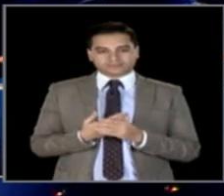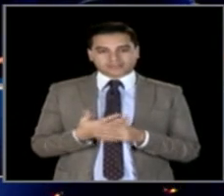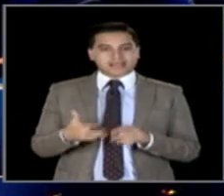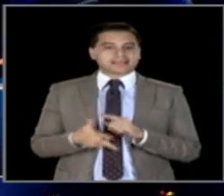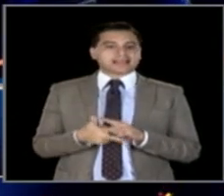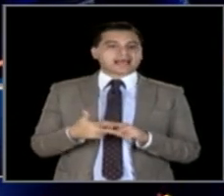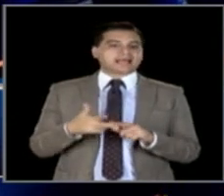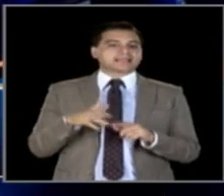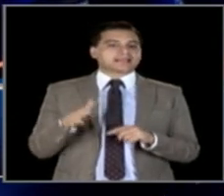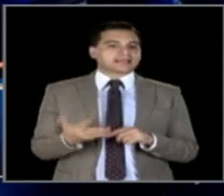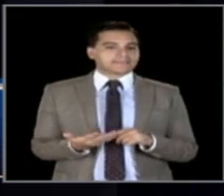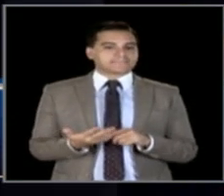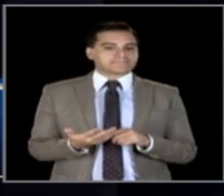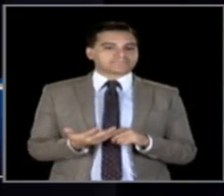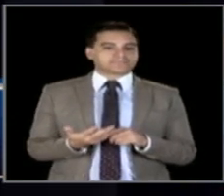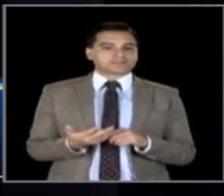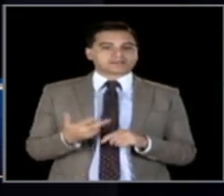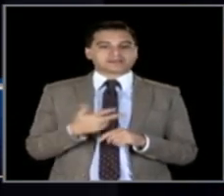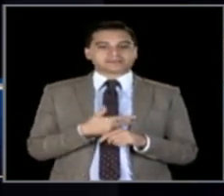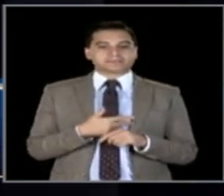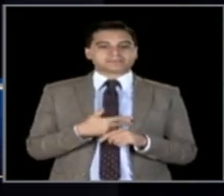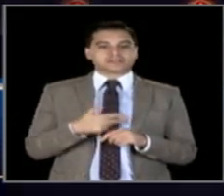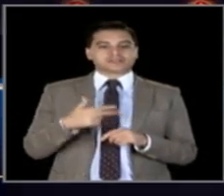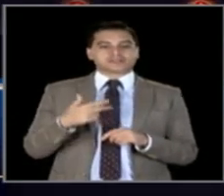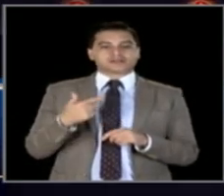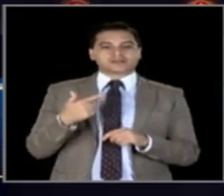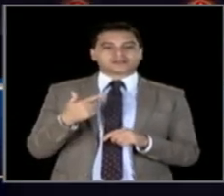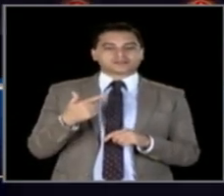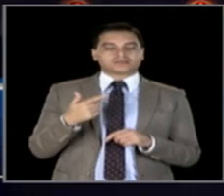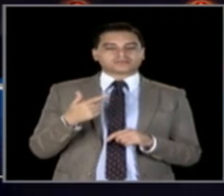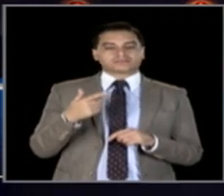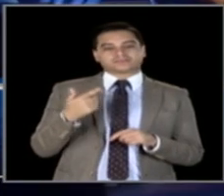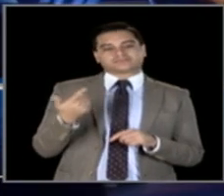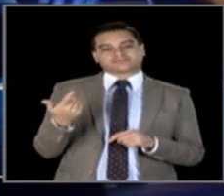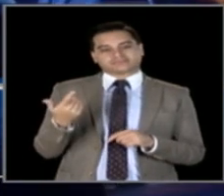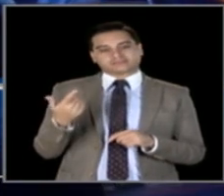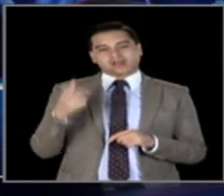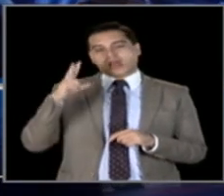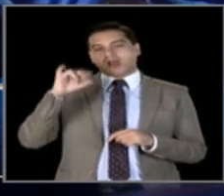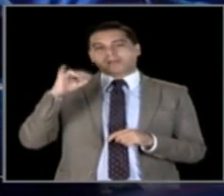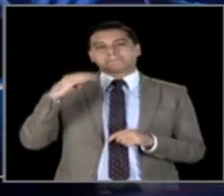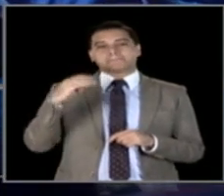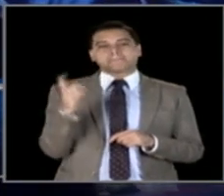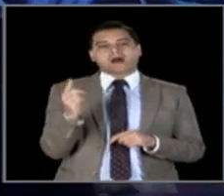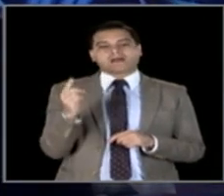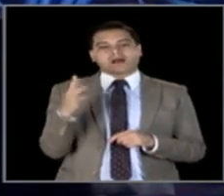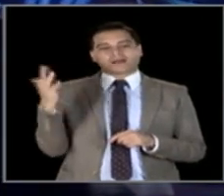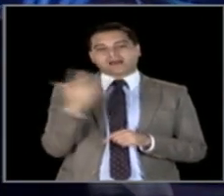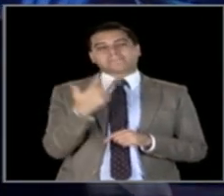ألمانيا وإيطاليا. جيرماني إيطالي. إيطالي وجيرماني وهنجري. مجر. هما تلاتة.